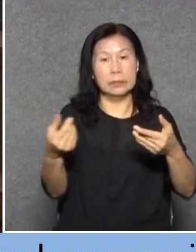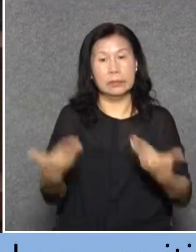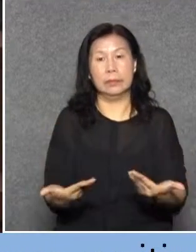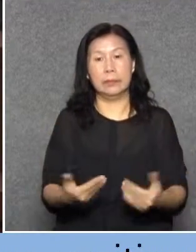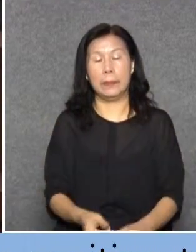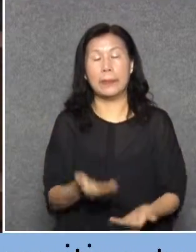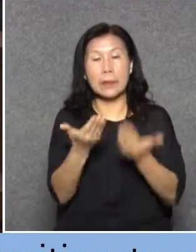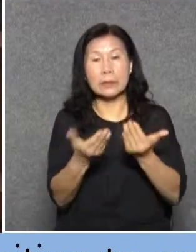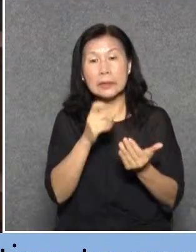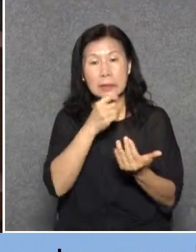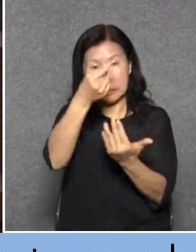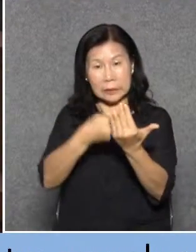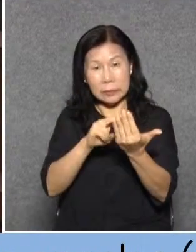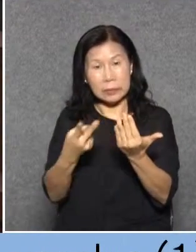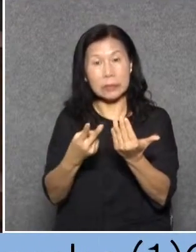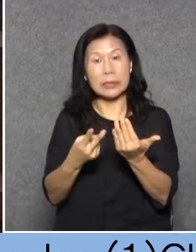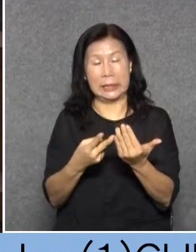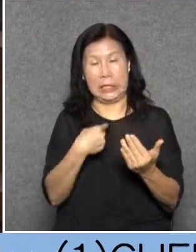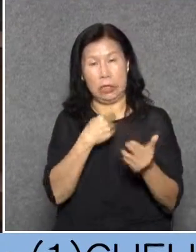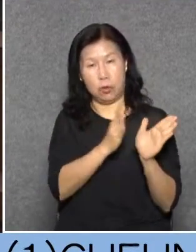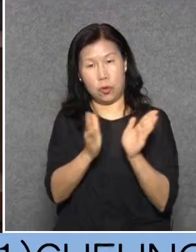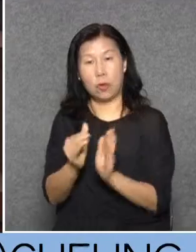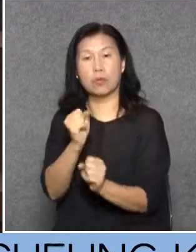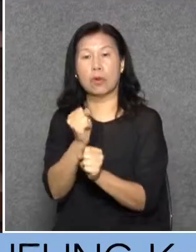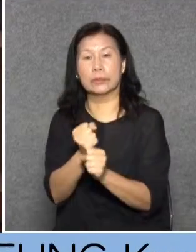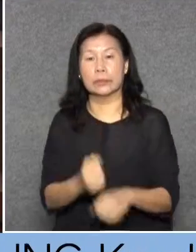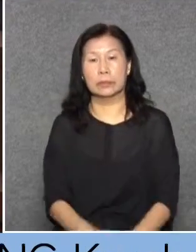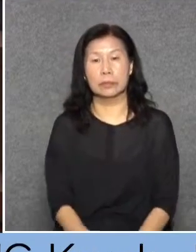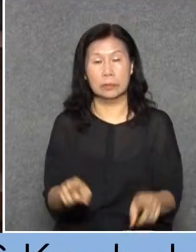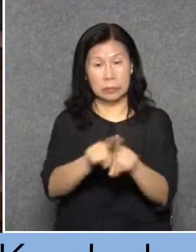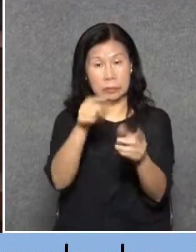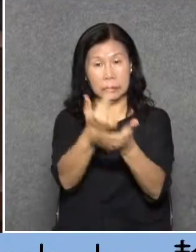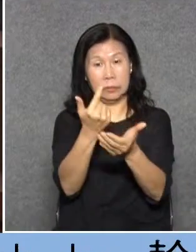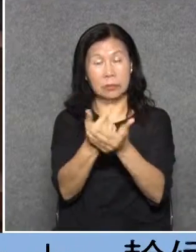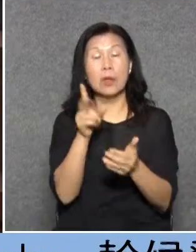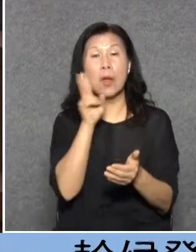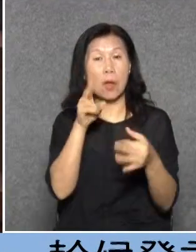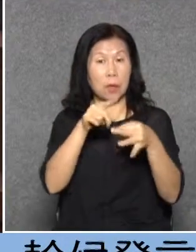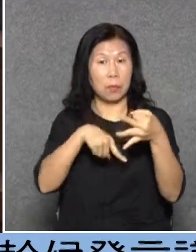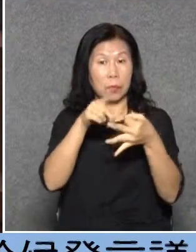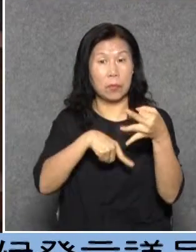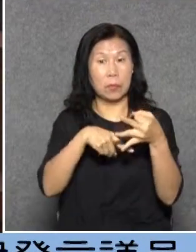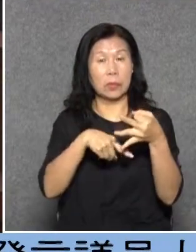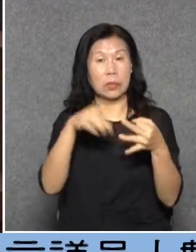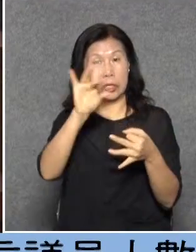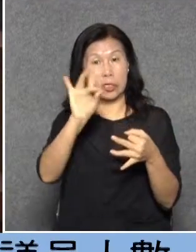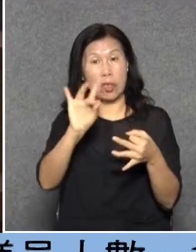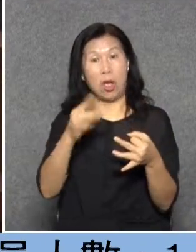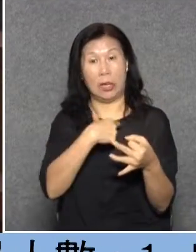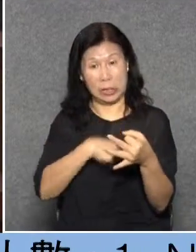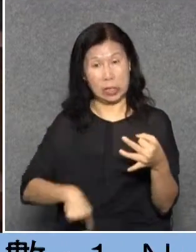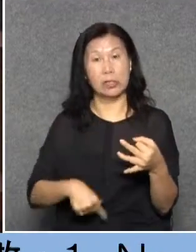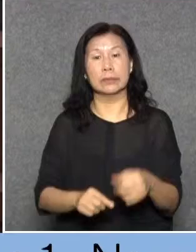都可能有啲修讀我哋要處理啦。但最重要呢，就係會唔會好似剛才張宇仁議員所講呢，